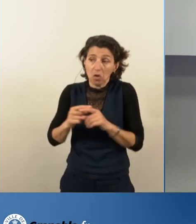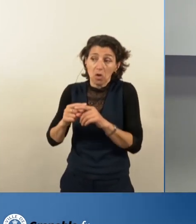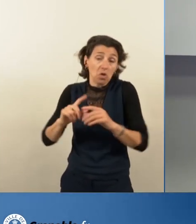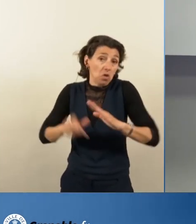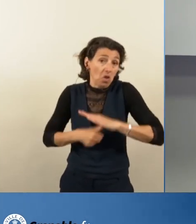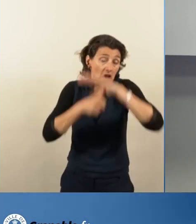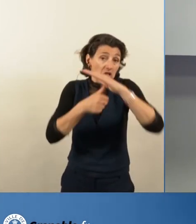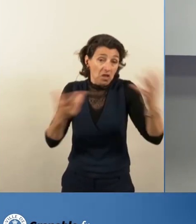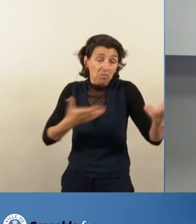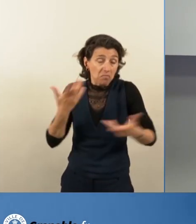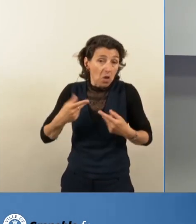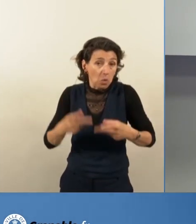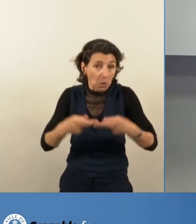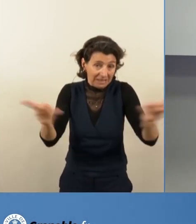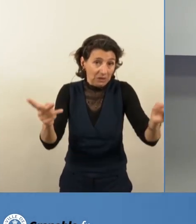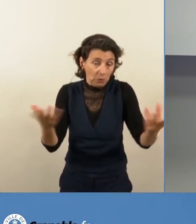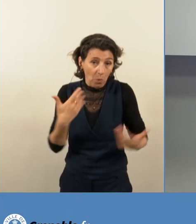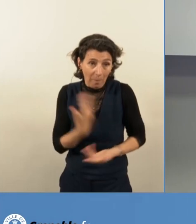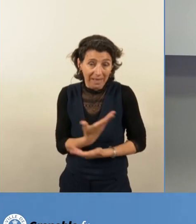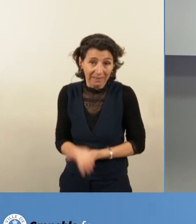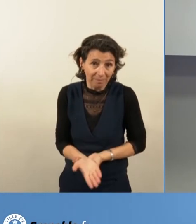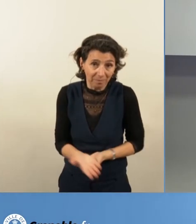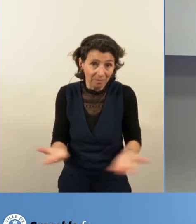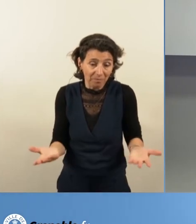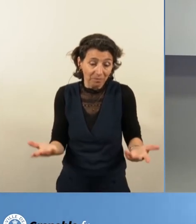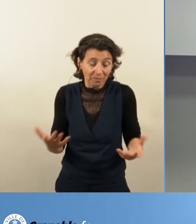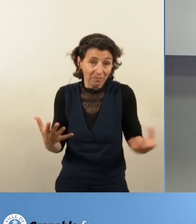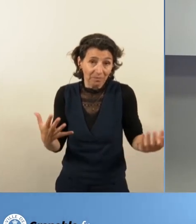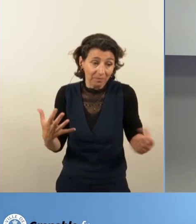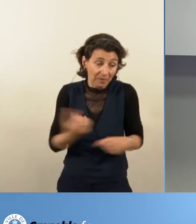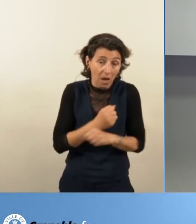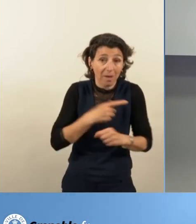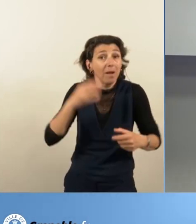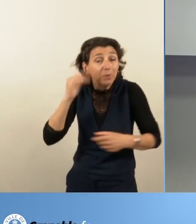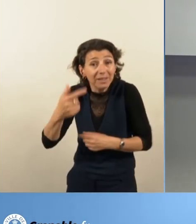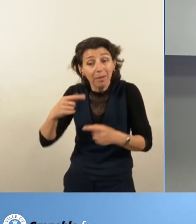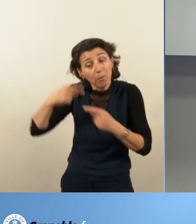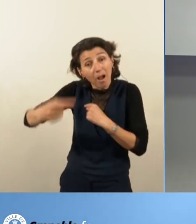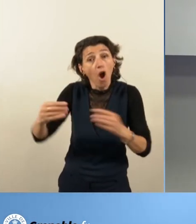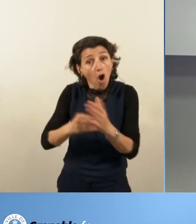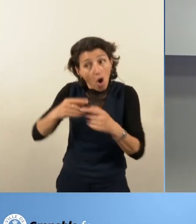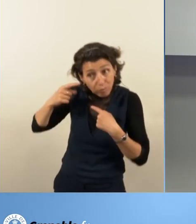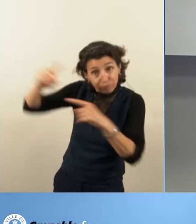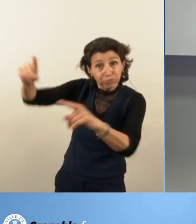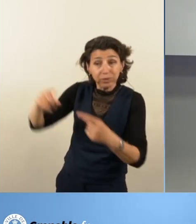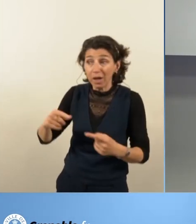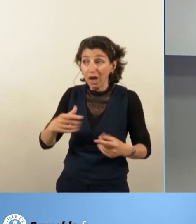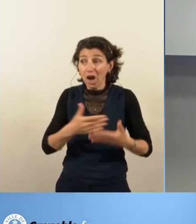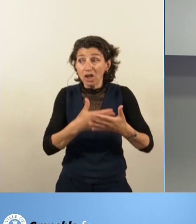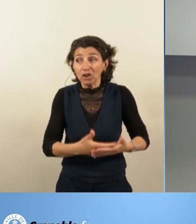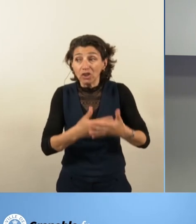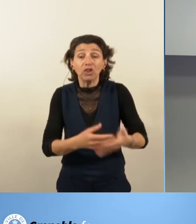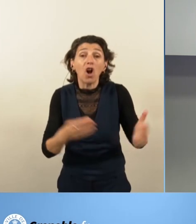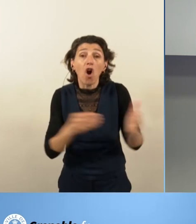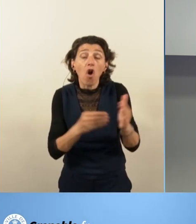nous avons là aussi il y aura d'ailleurs recours une nouvelle charge pour les Grenoblois de